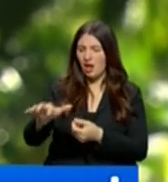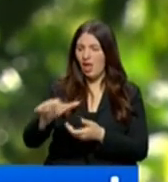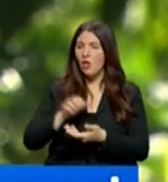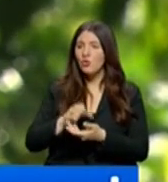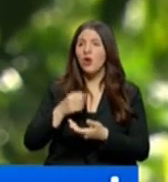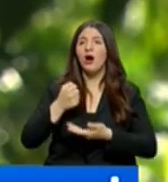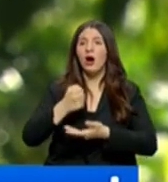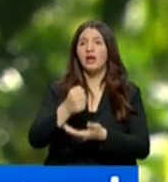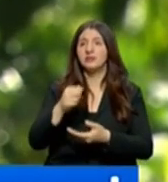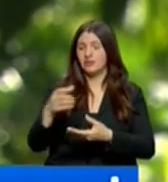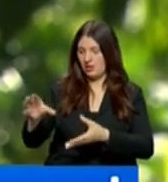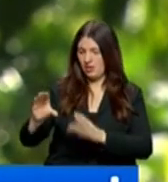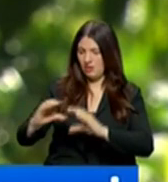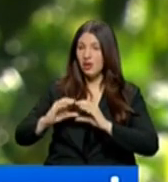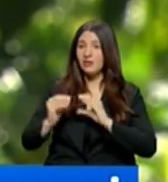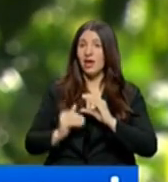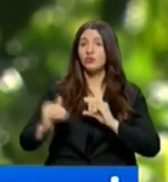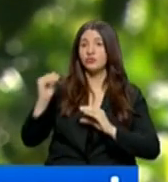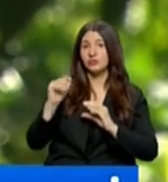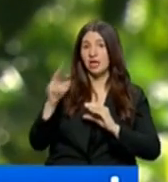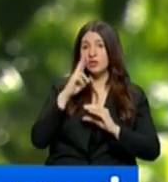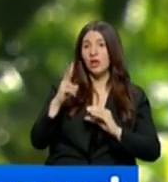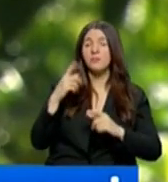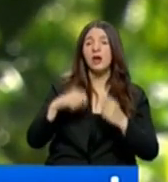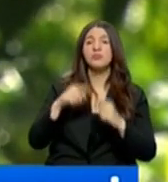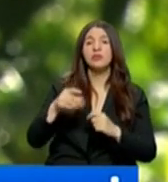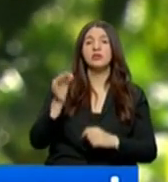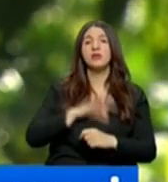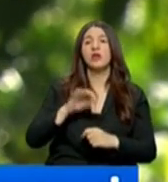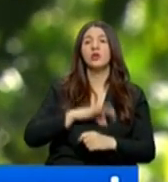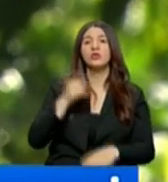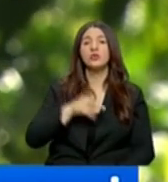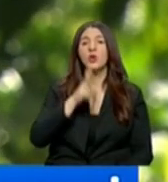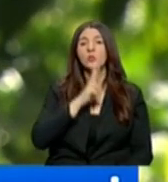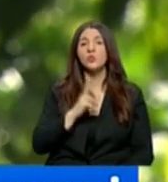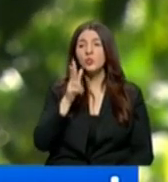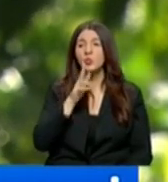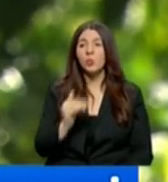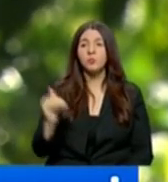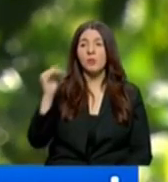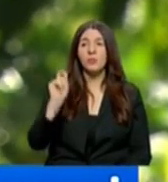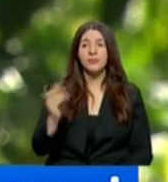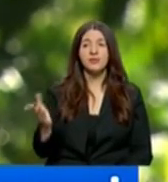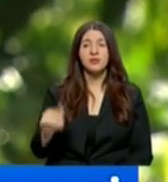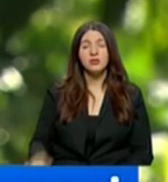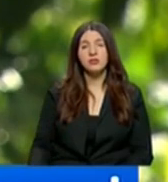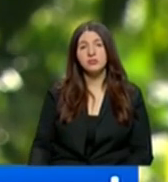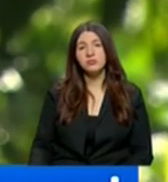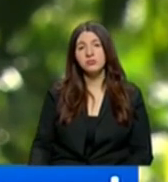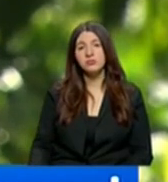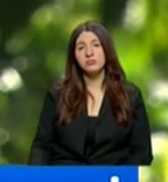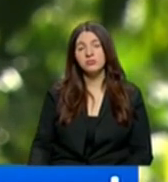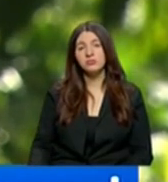götürüyorlar, hazine tahvili alıyorlar, hı-hı, daha yüksek. Hı-hı. Ve bankalar burada karlarını %200'lere, 300'lere çıkardılar.